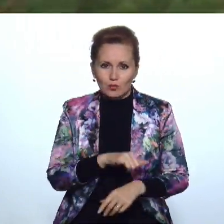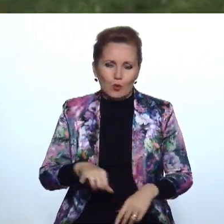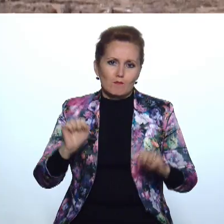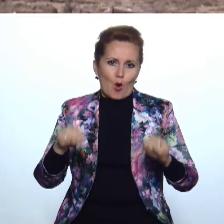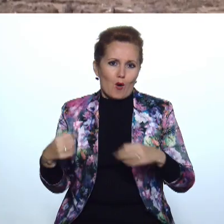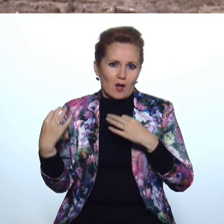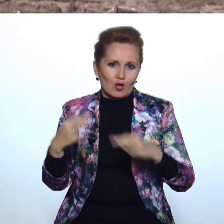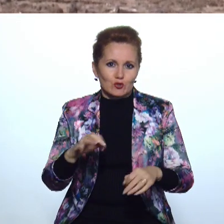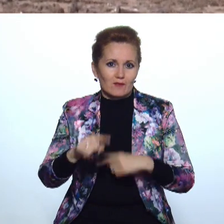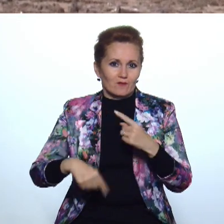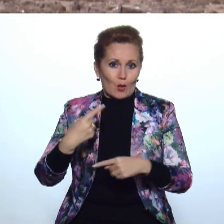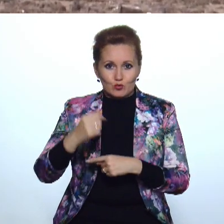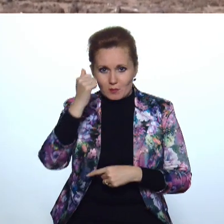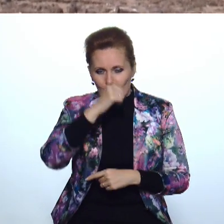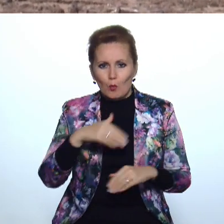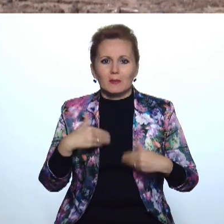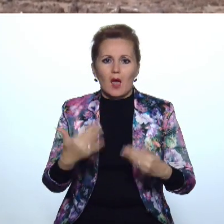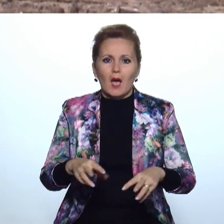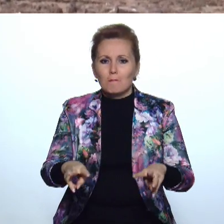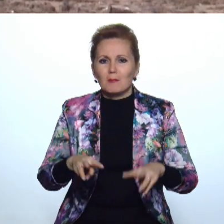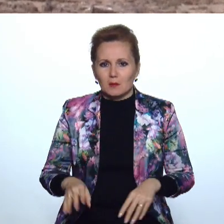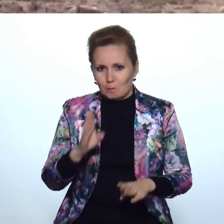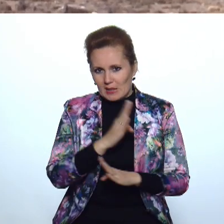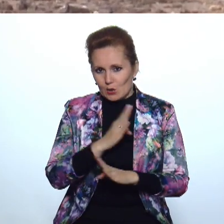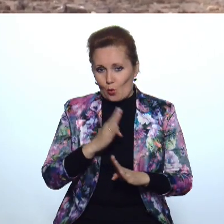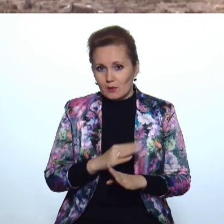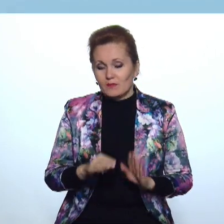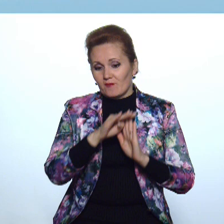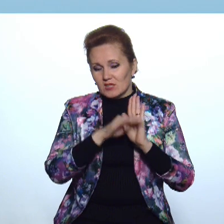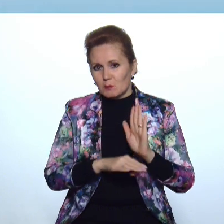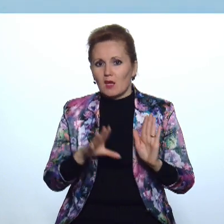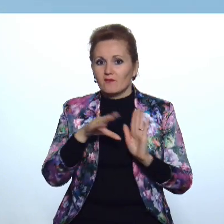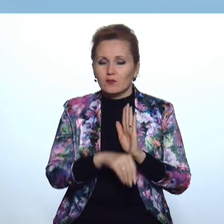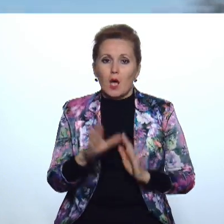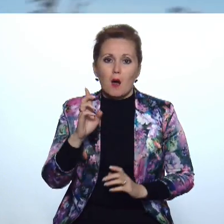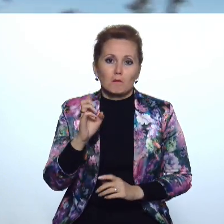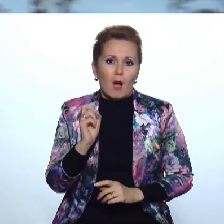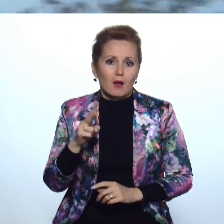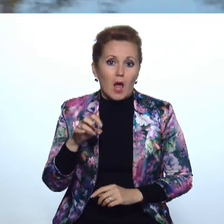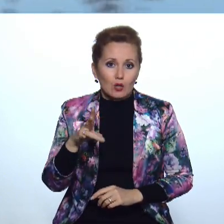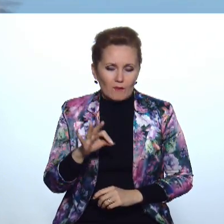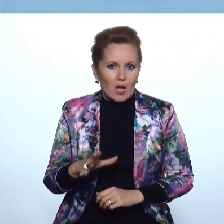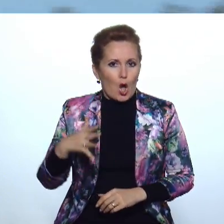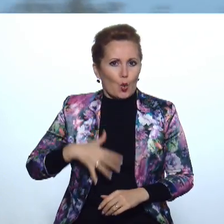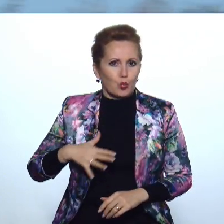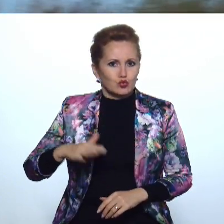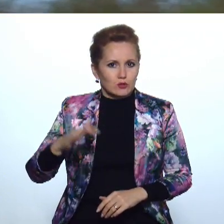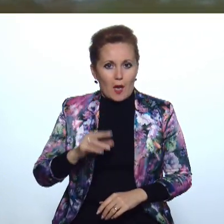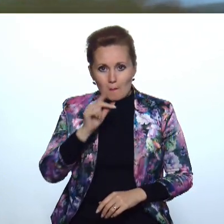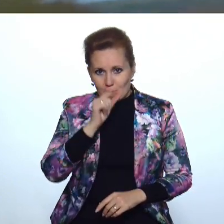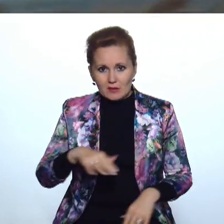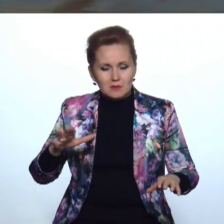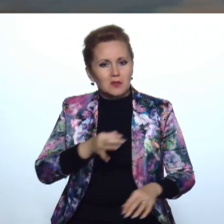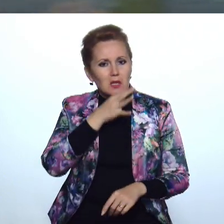году. Это предлагает региональный Минприроды. В список охотресурсов внесли и бакланов. Эта южная птица прижилась в Удмуртии и наносит